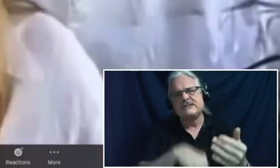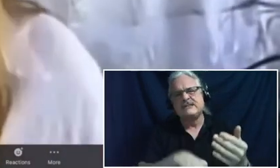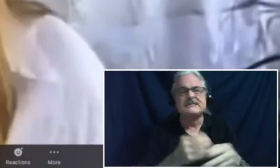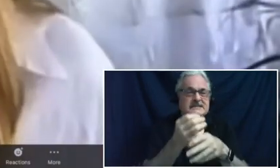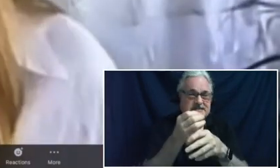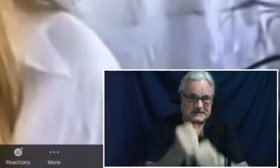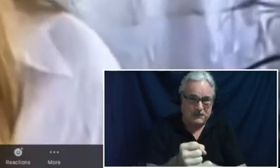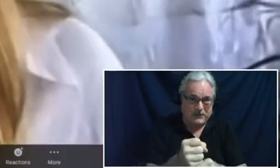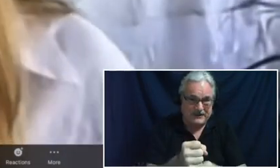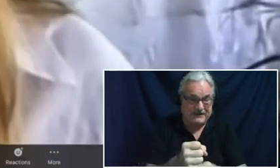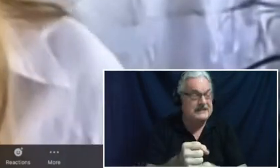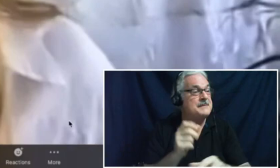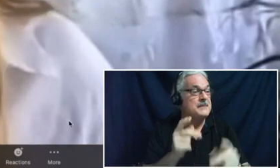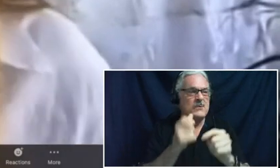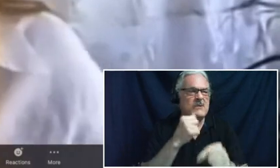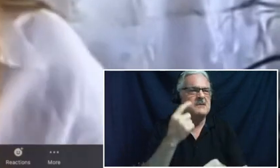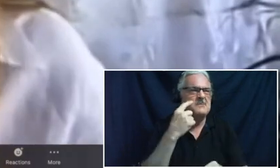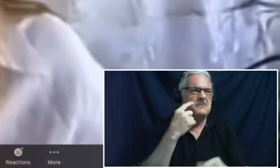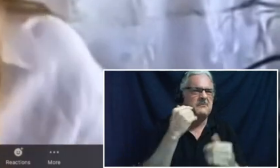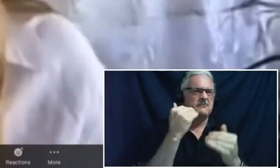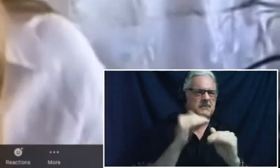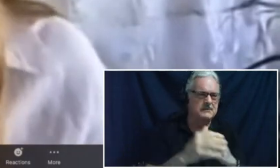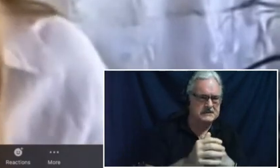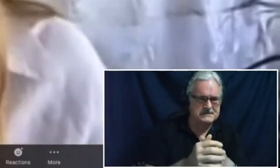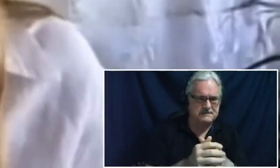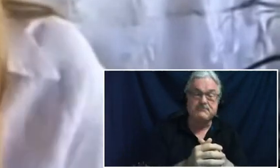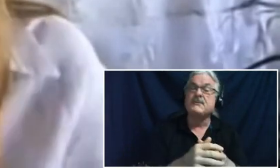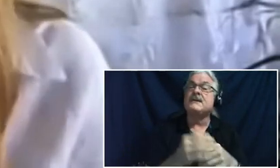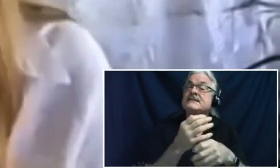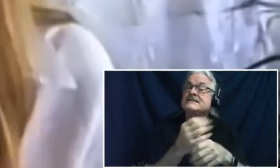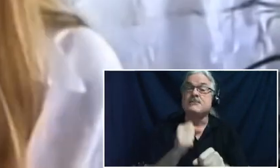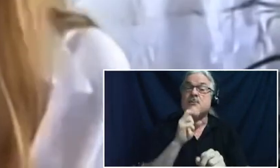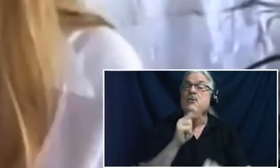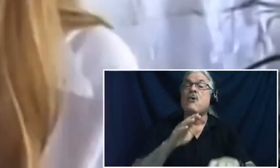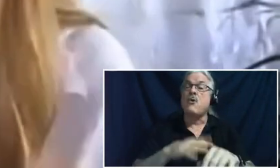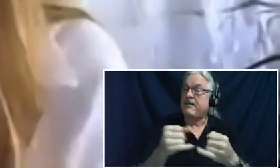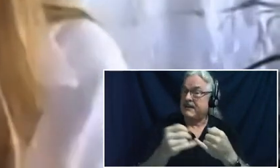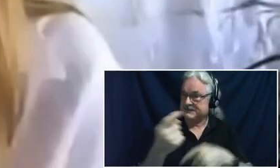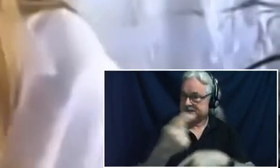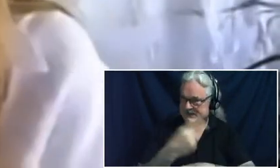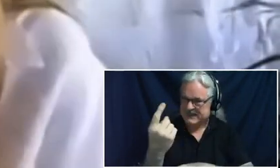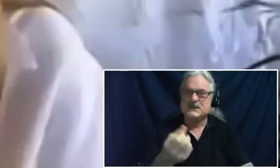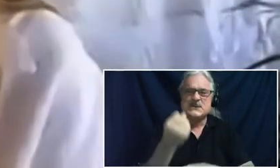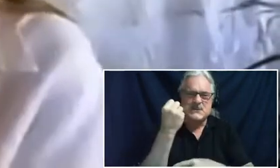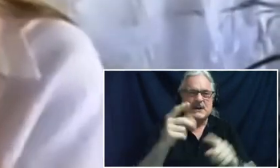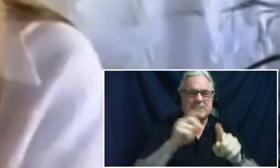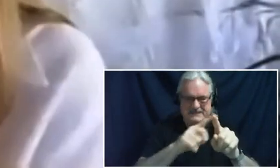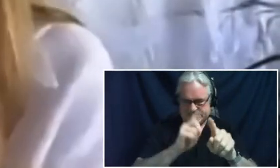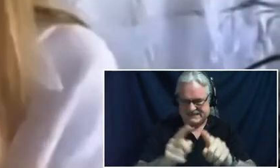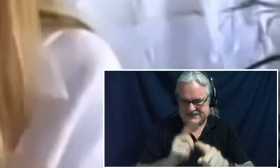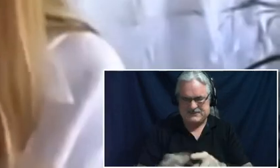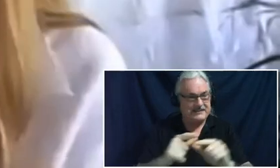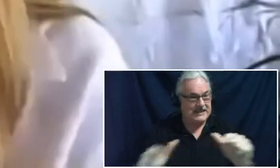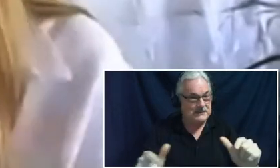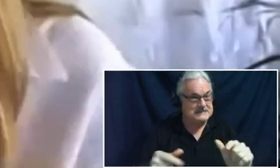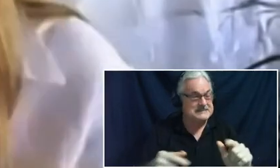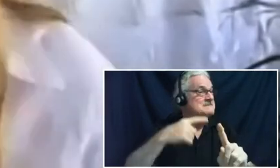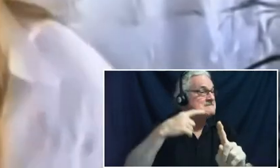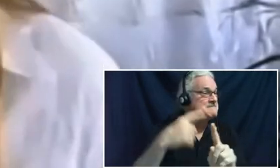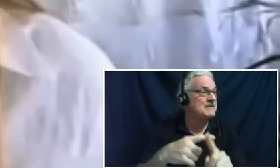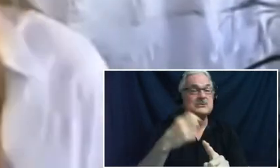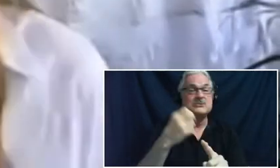qui veut dire que les mâles ou non-voyants peuvent lire le rapport. Et le résumé des rapports est disponible aujourd'hui dans 12 langues, avec 12